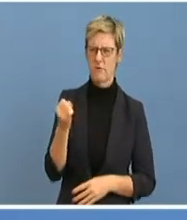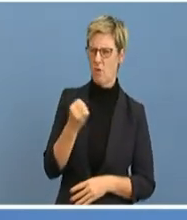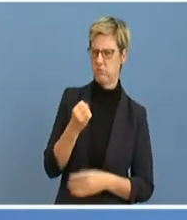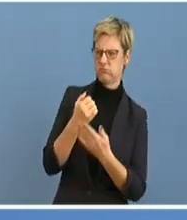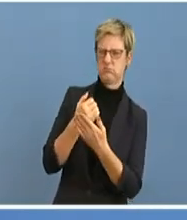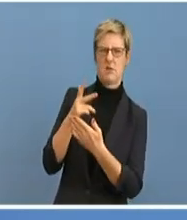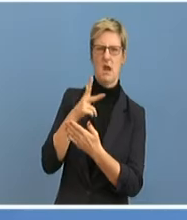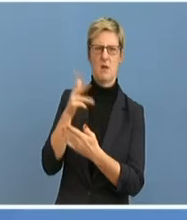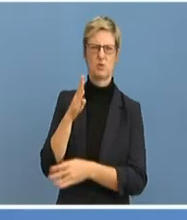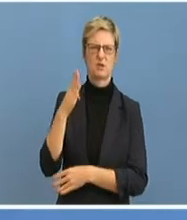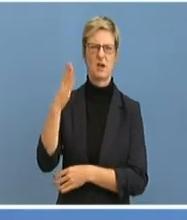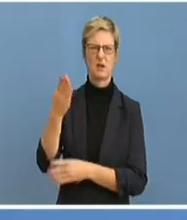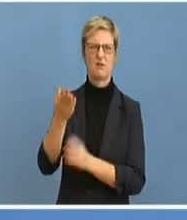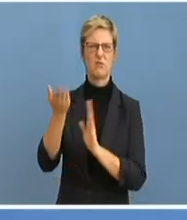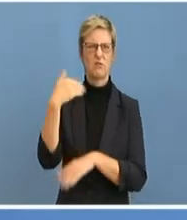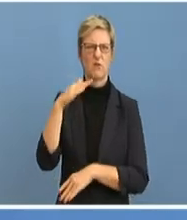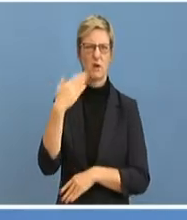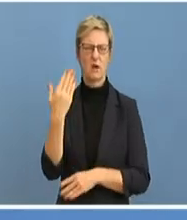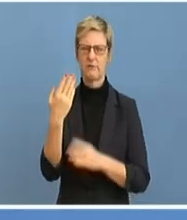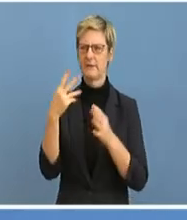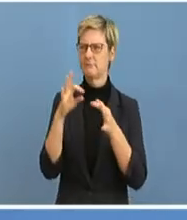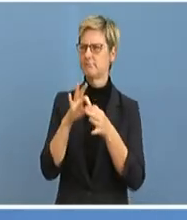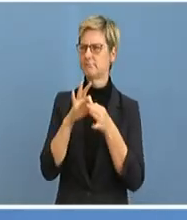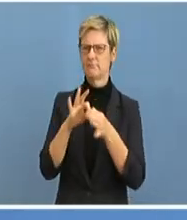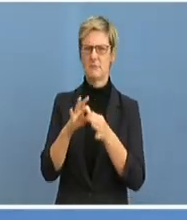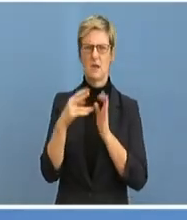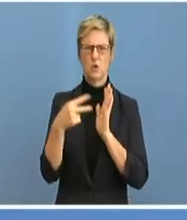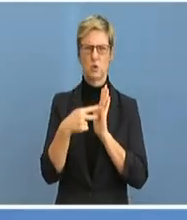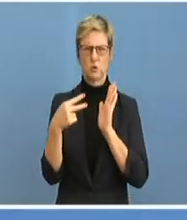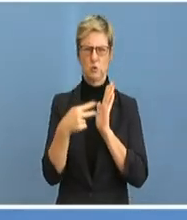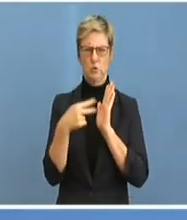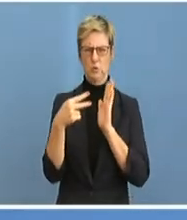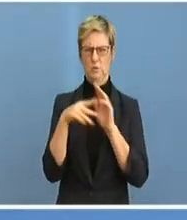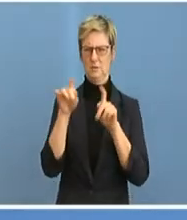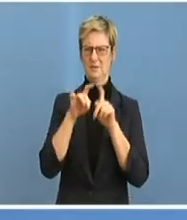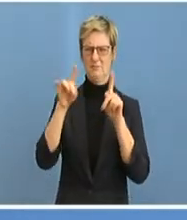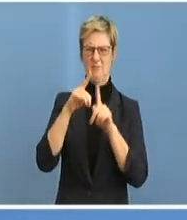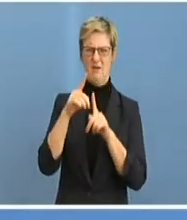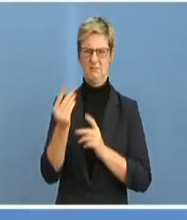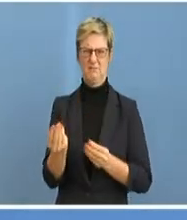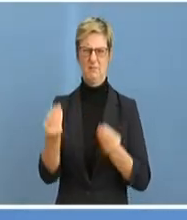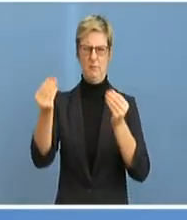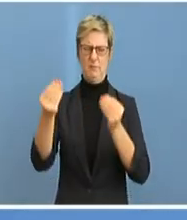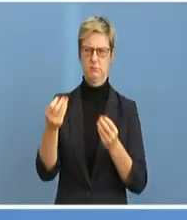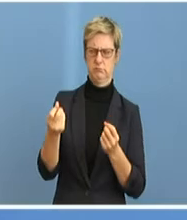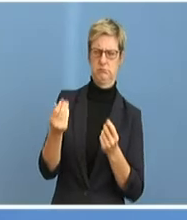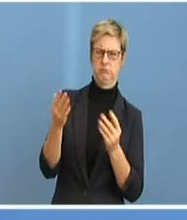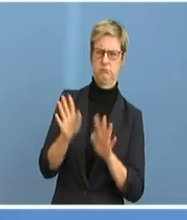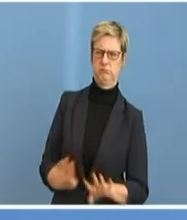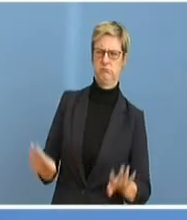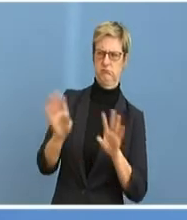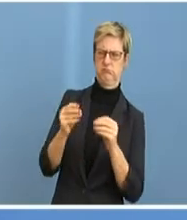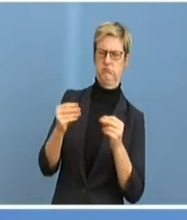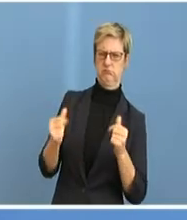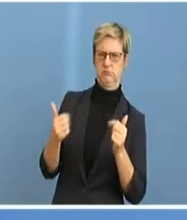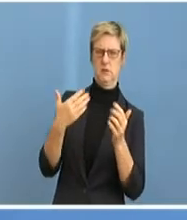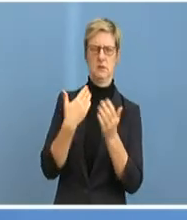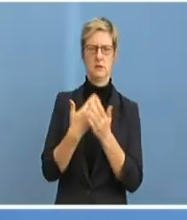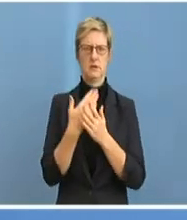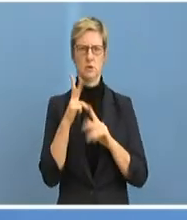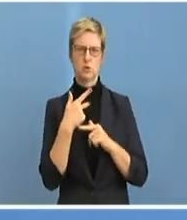Herr Bustani zur Aufklärung dieses oben genannten Syrien-Sachverhalts hätte beitragen können. Der Sicherheitsrat verabschiedete